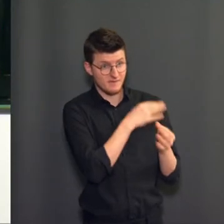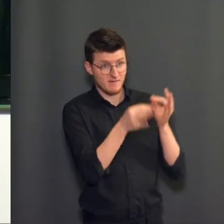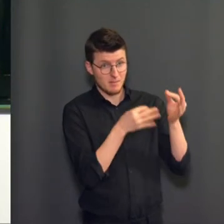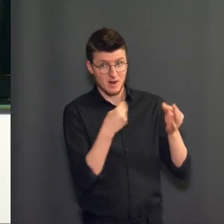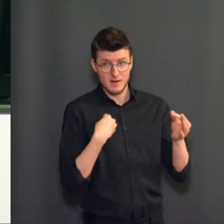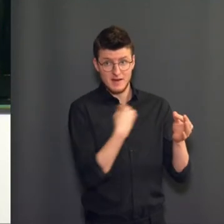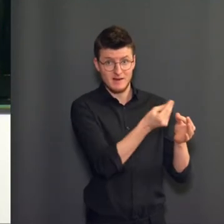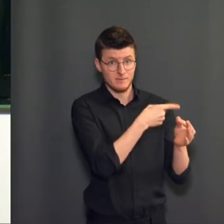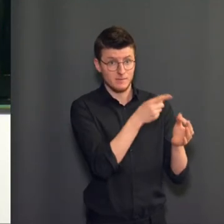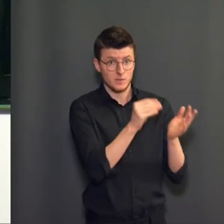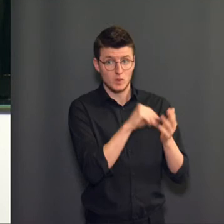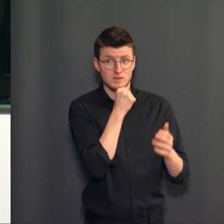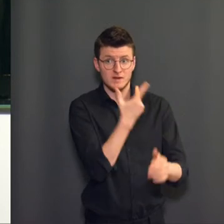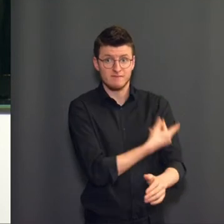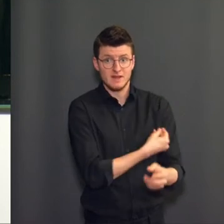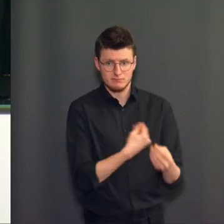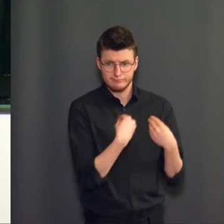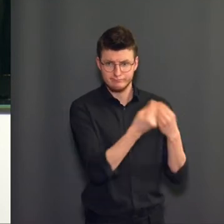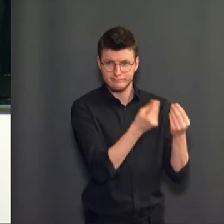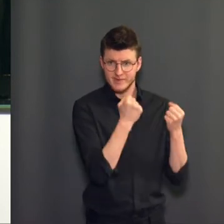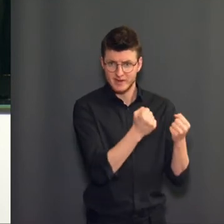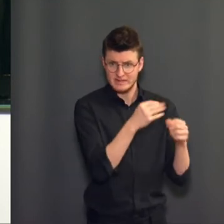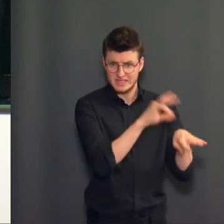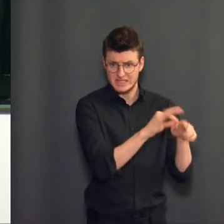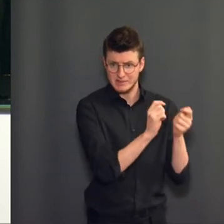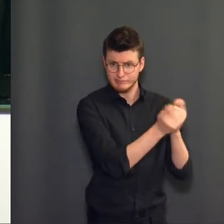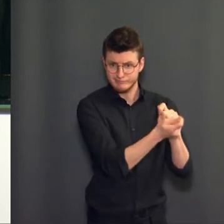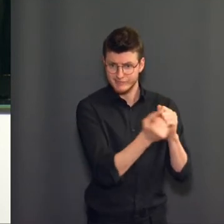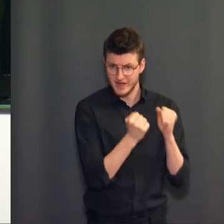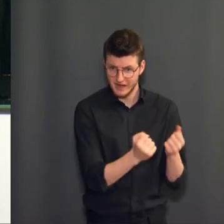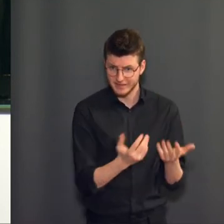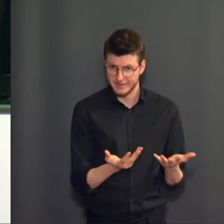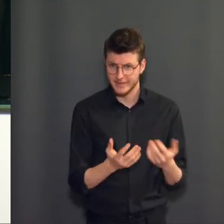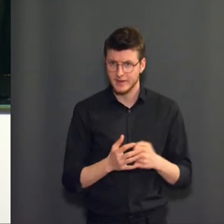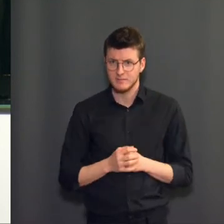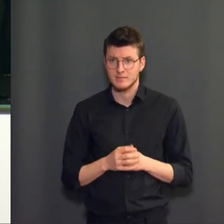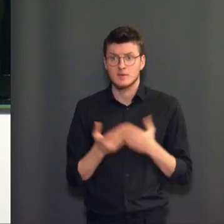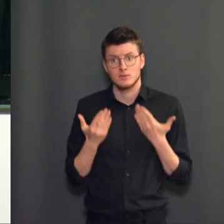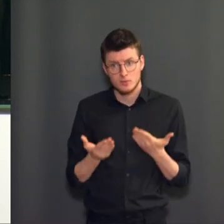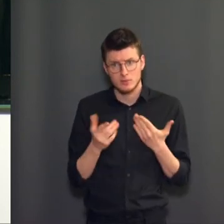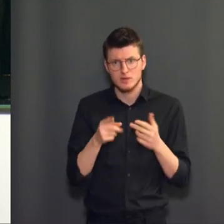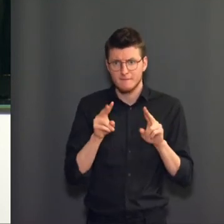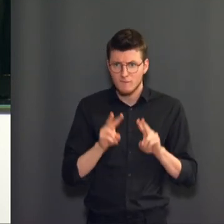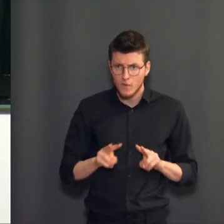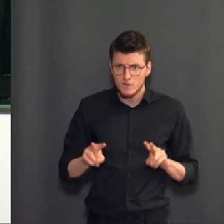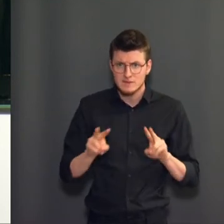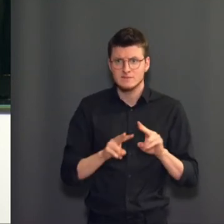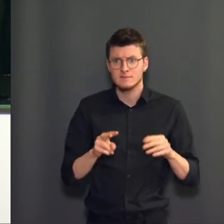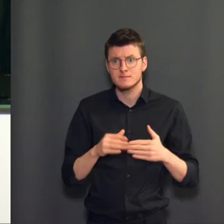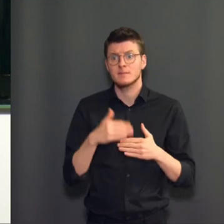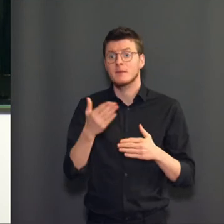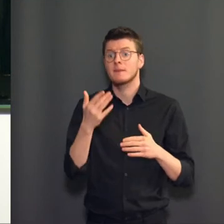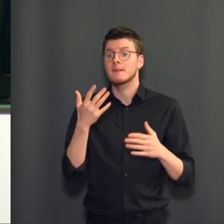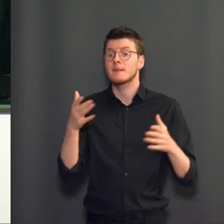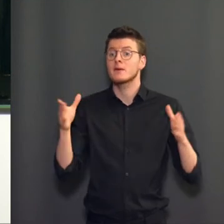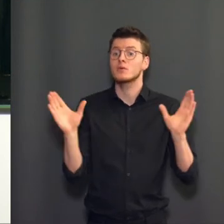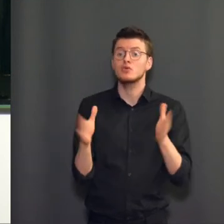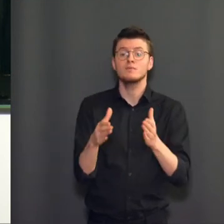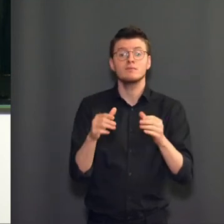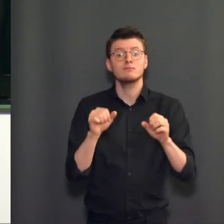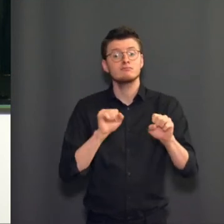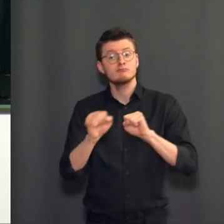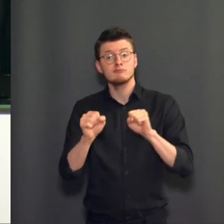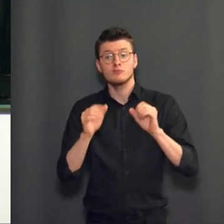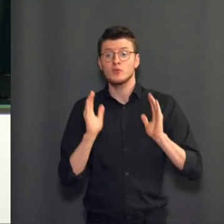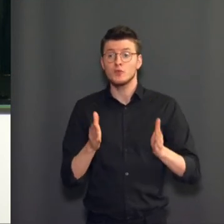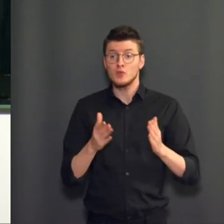Zolang er geen groepsimmuniteit is bereikt, moeten we voorzichtig blijven. We kunnen enkel het virus overwinnen als minstens